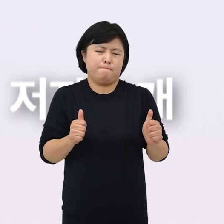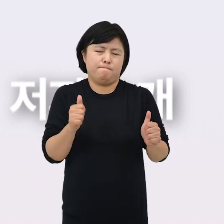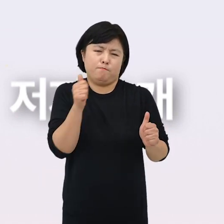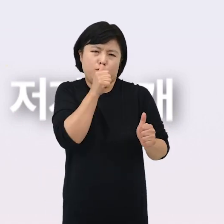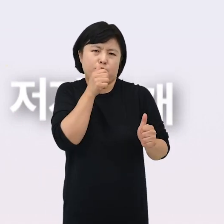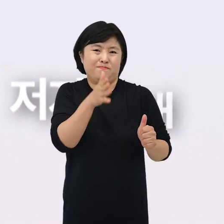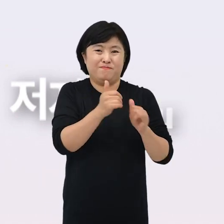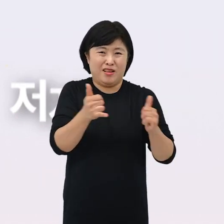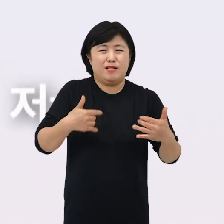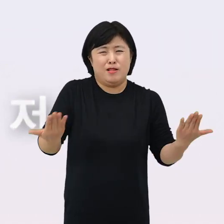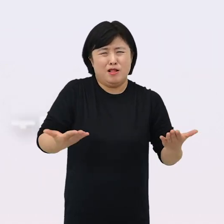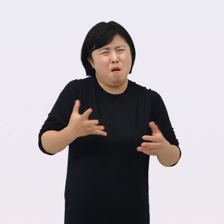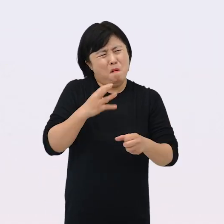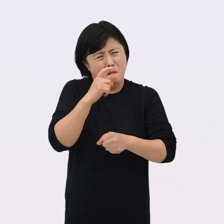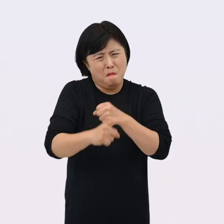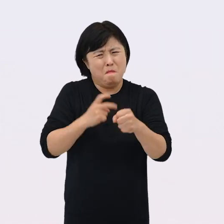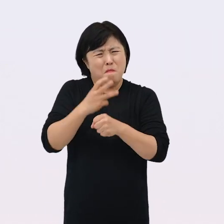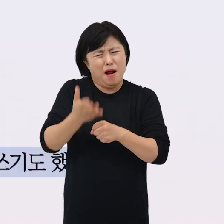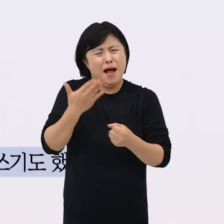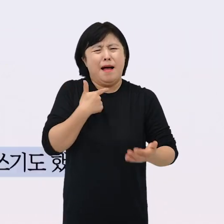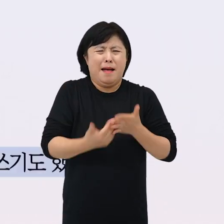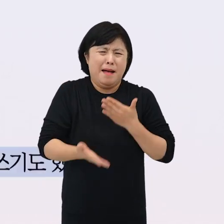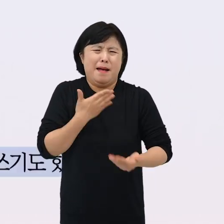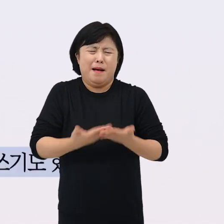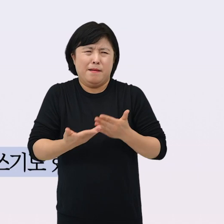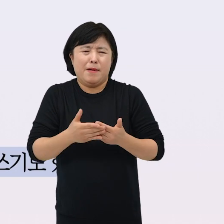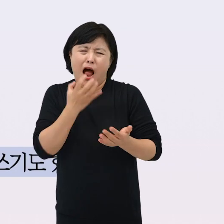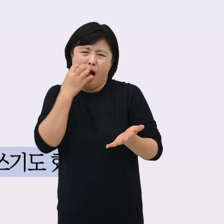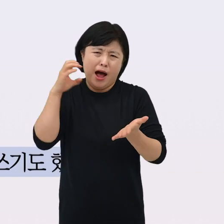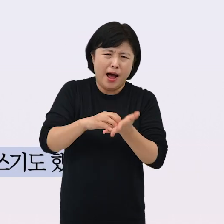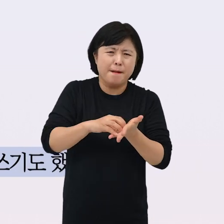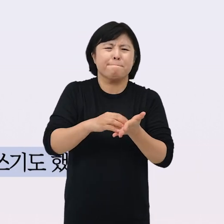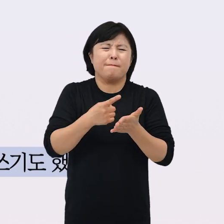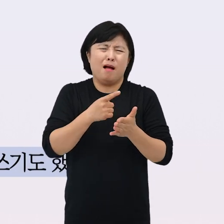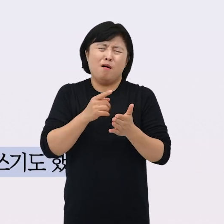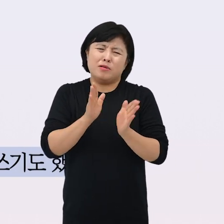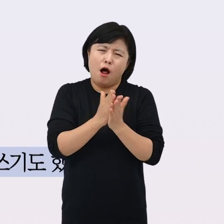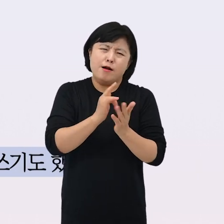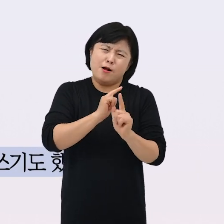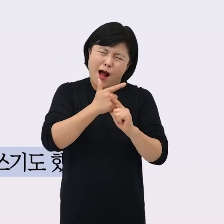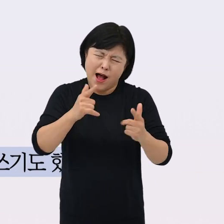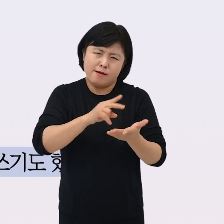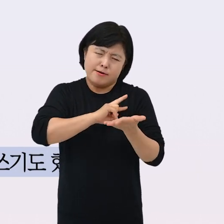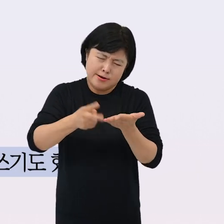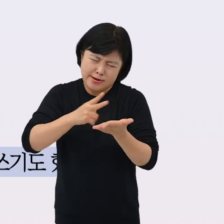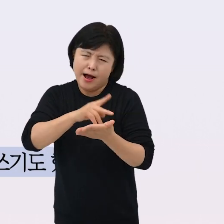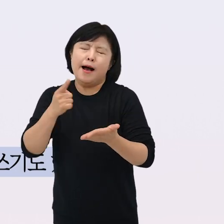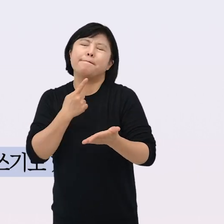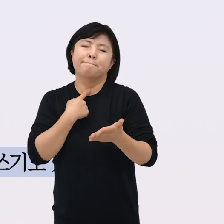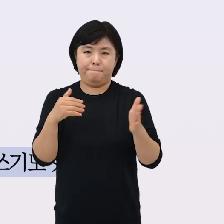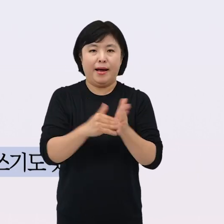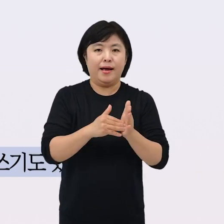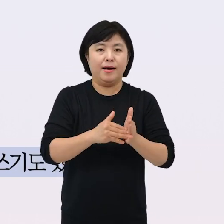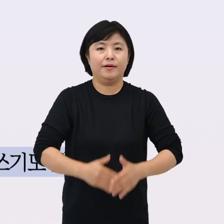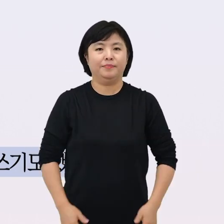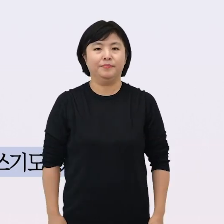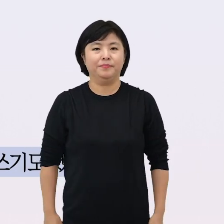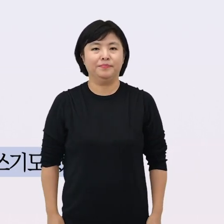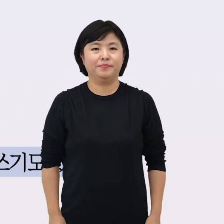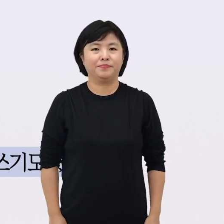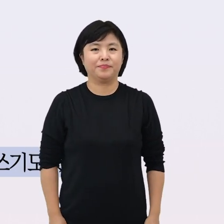변호사로서 실무를 십몇 년간 해왔고 또 실무를 하면서 학위 과정을 하고 또 여러 권의